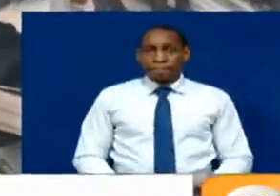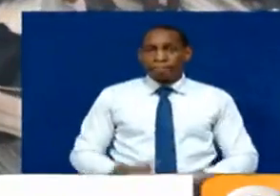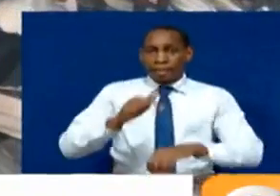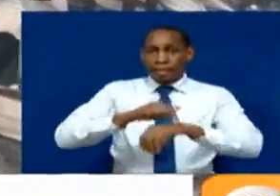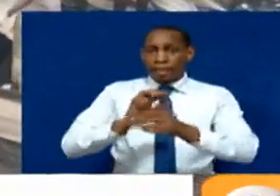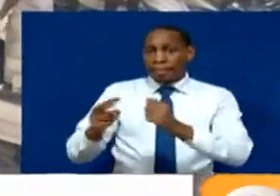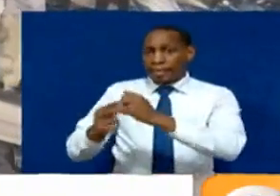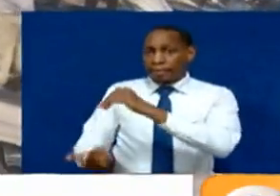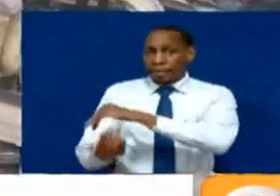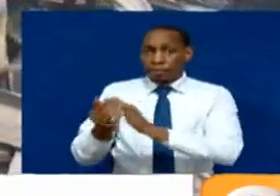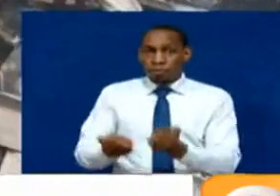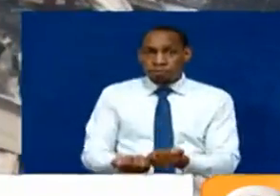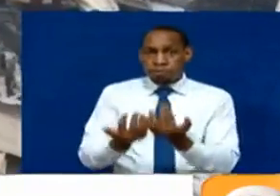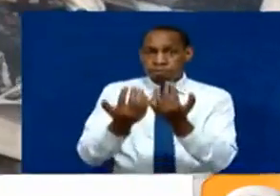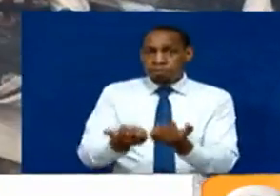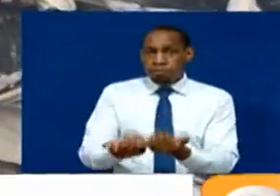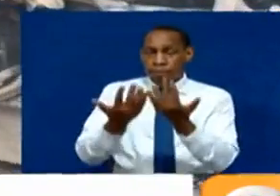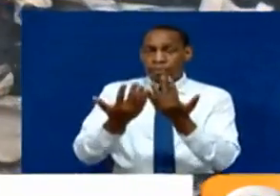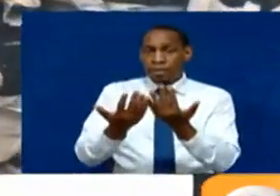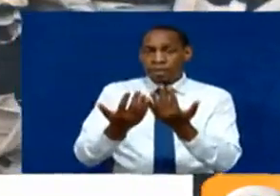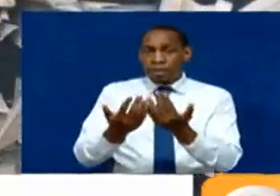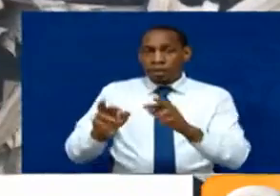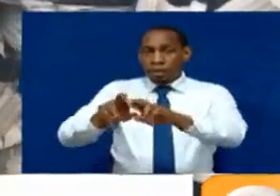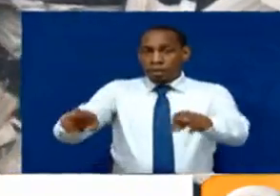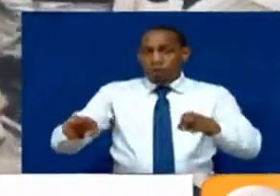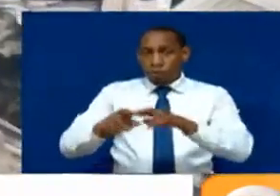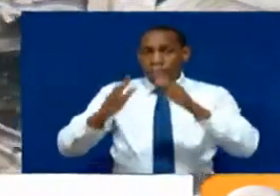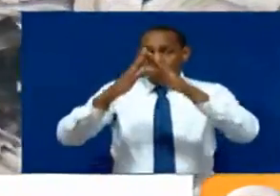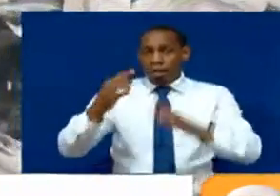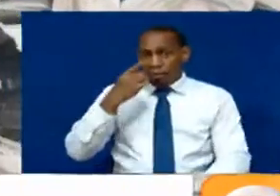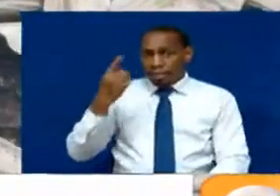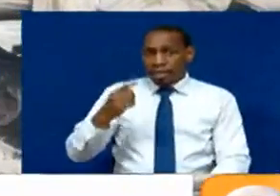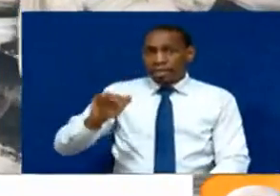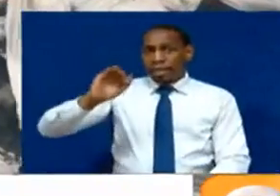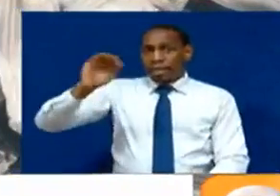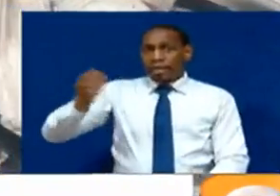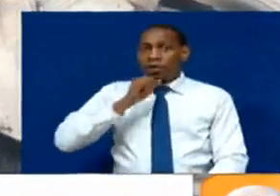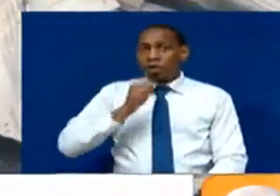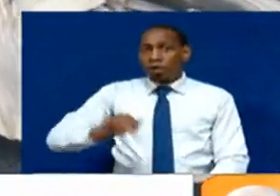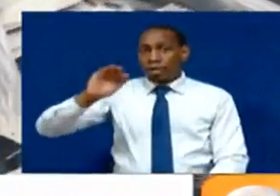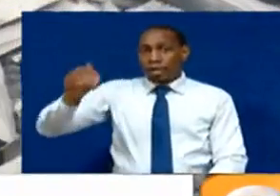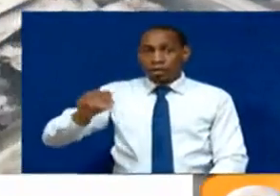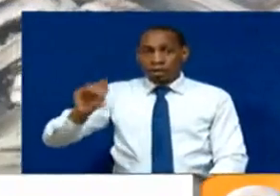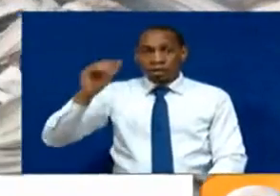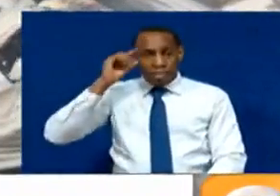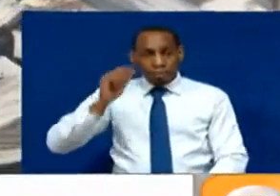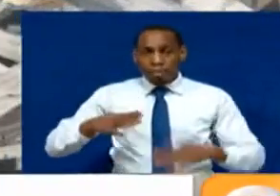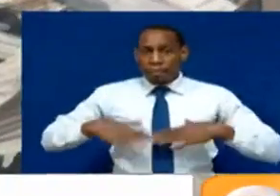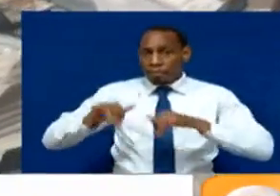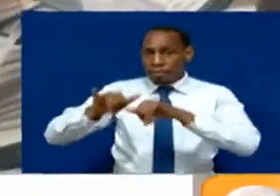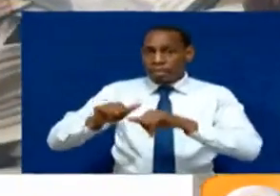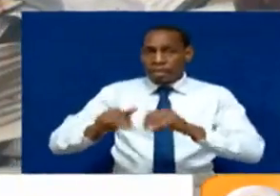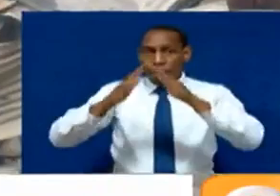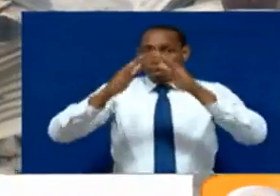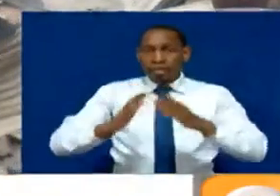Mwendo wa saa moja asubuhi moto ulizuka katika mojawapo ya chumba katika jumba hili mtaani Old Town kaunti ya Mombasa. Wanaoishi katika